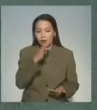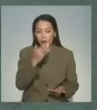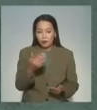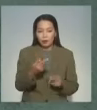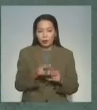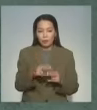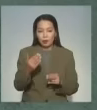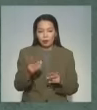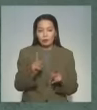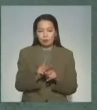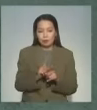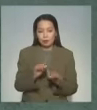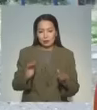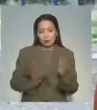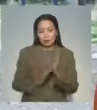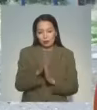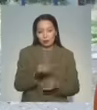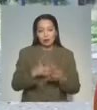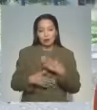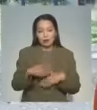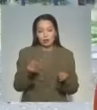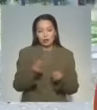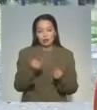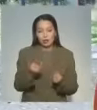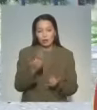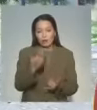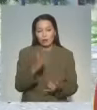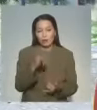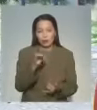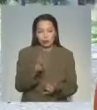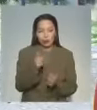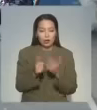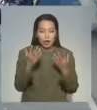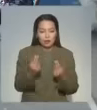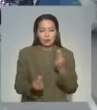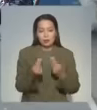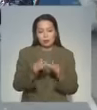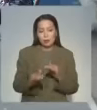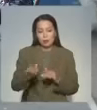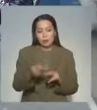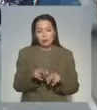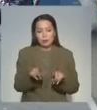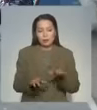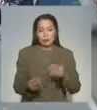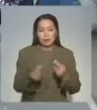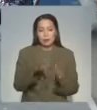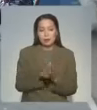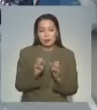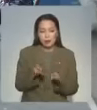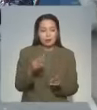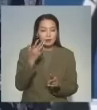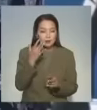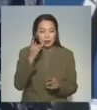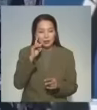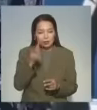ее дети так и выросли, без места для досуга. Зато теперь трое внуков каждый день могут играть и общаться со сверстниками. Безопасно и всегда знаешь,